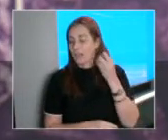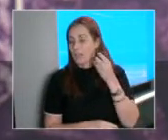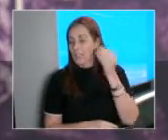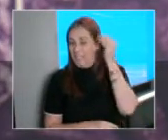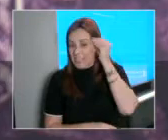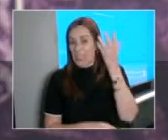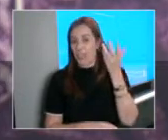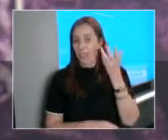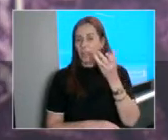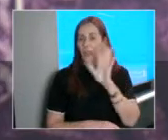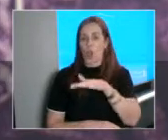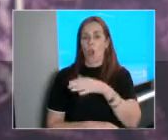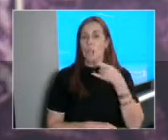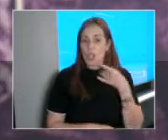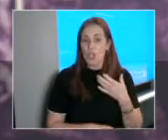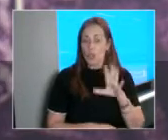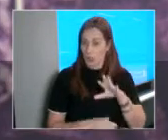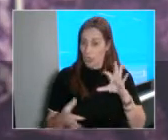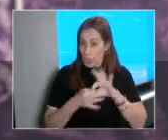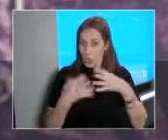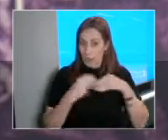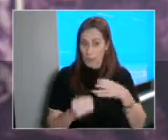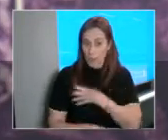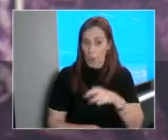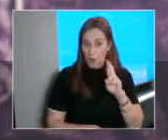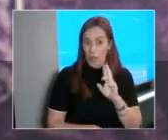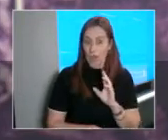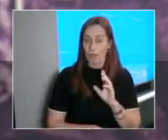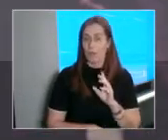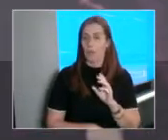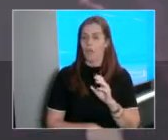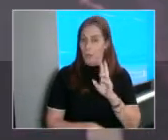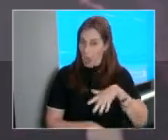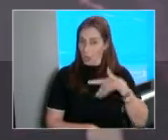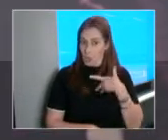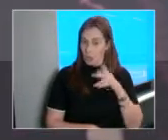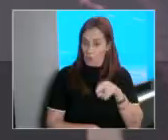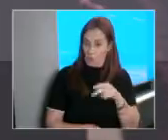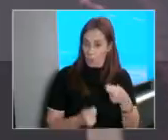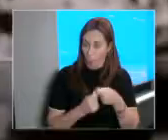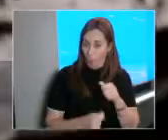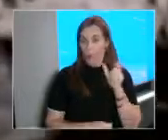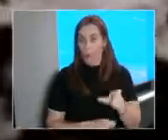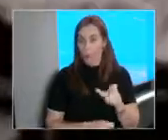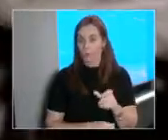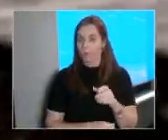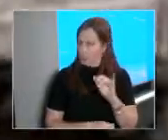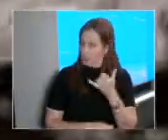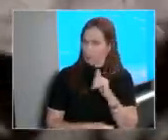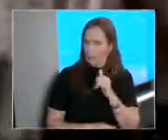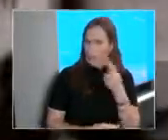קשר עם השושלת? הן מרגישות איזו מחויבות לדבר הזה? תשמע, כן, כן, ואנחנו מדי פעם היה